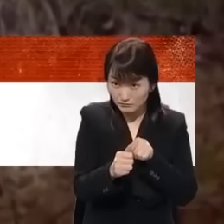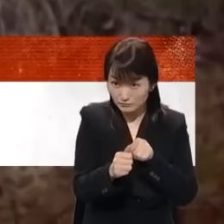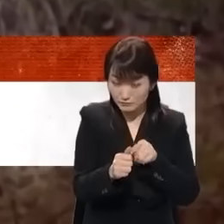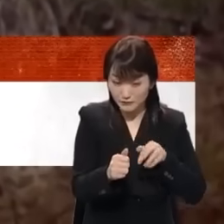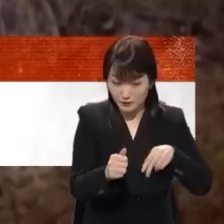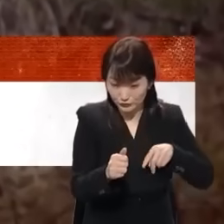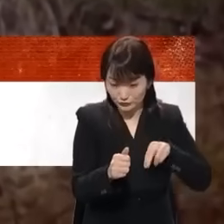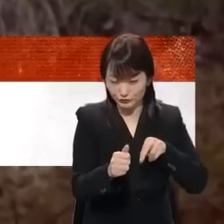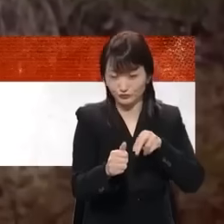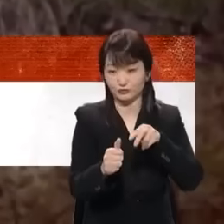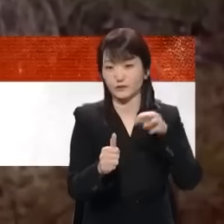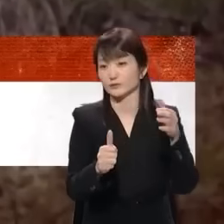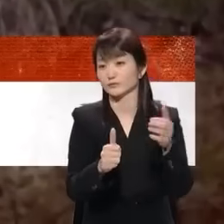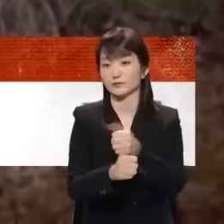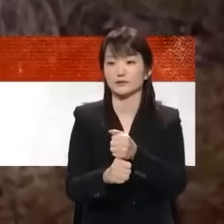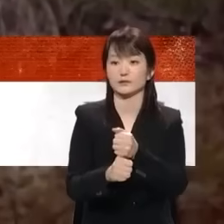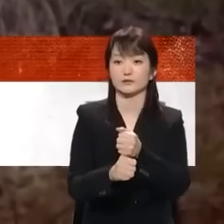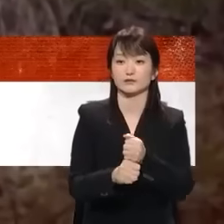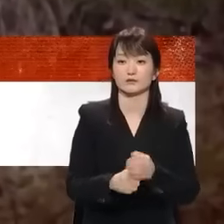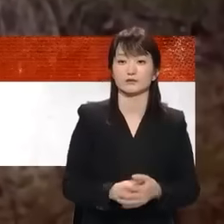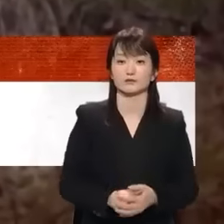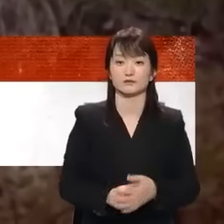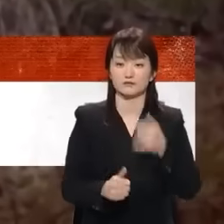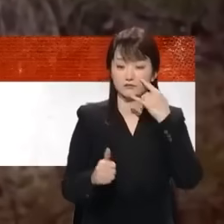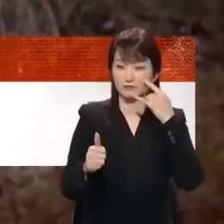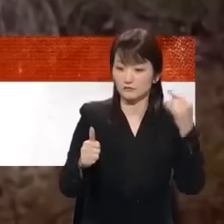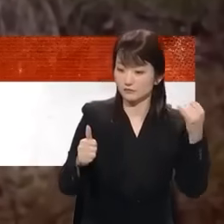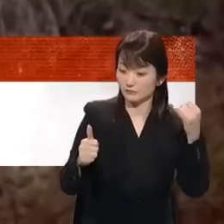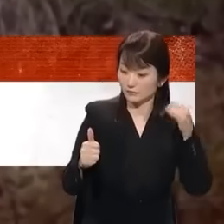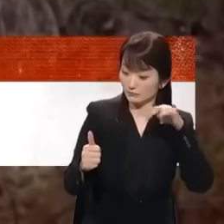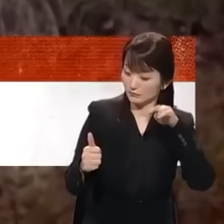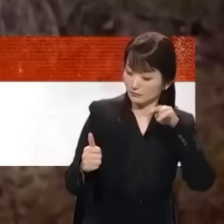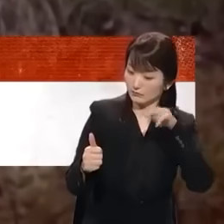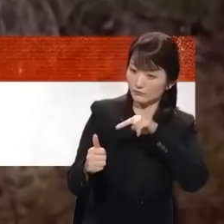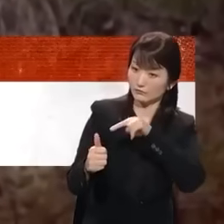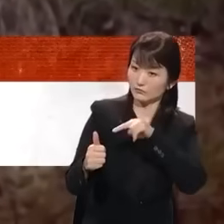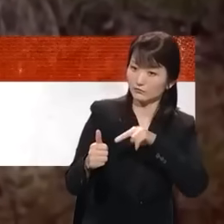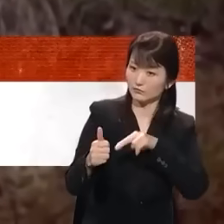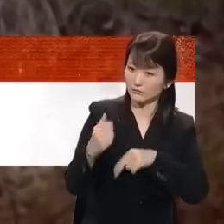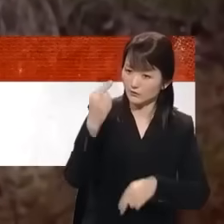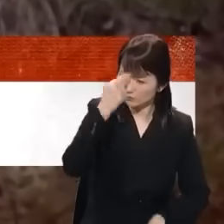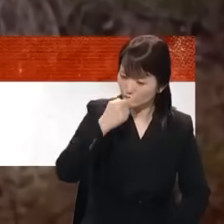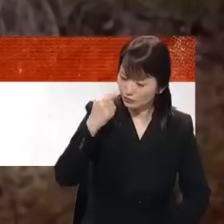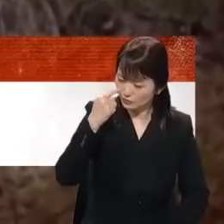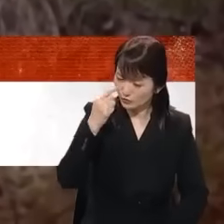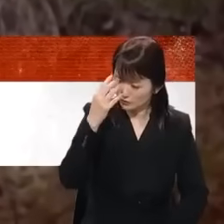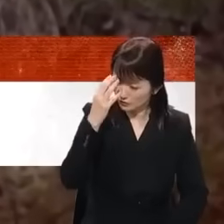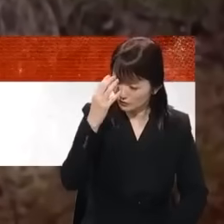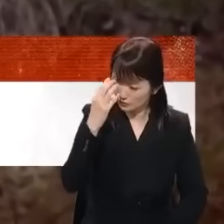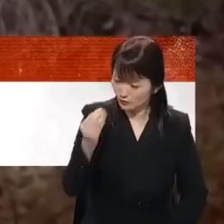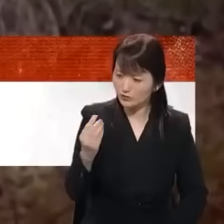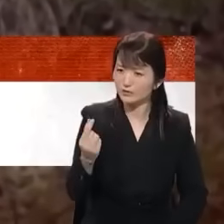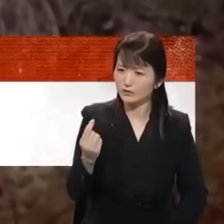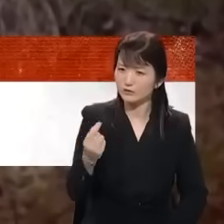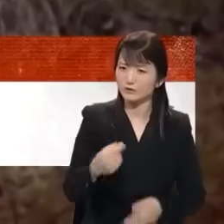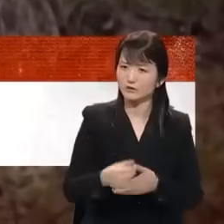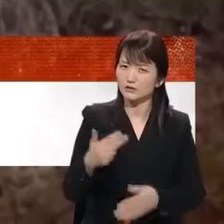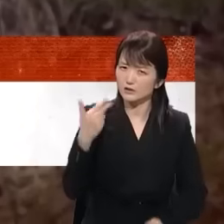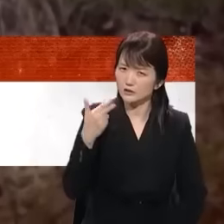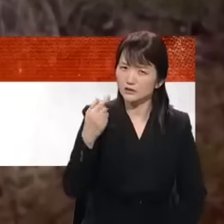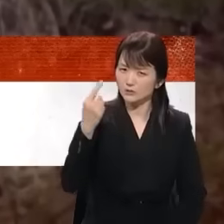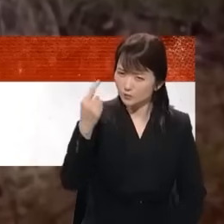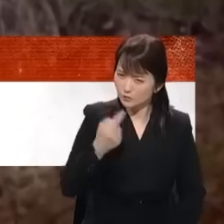후다닥 올라가서 잡았죠 현장을 어머님이 보시더니 이제 그 낯익은 얼굴이라 하시더라고요 어머님께서 지난주에도